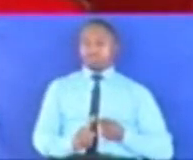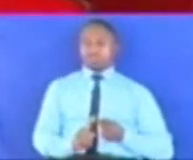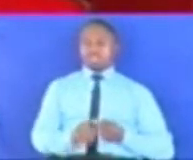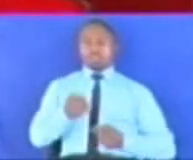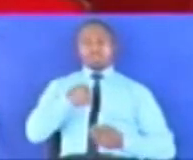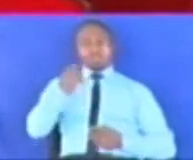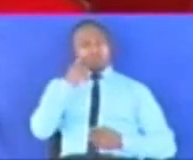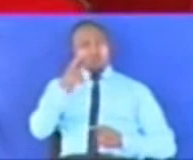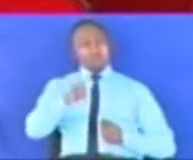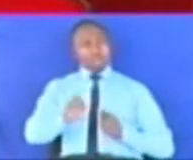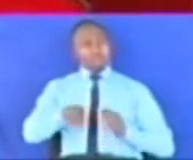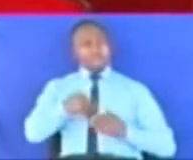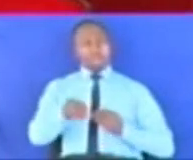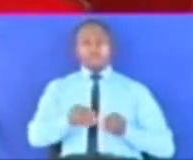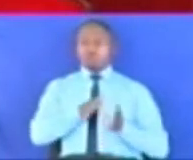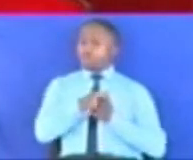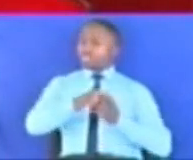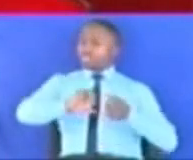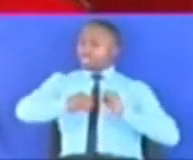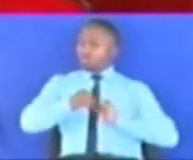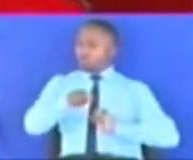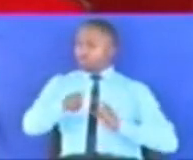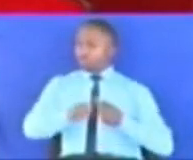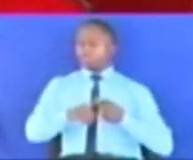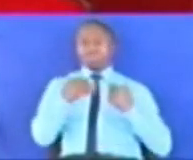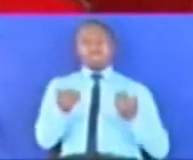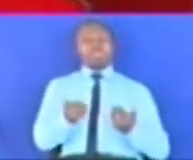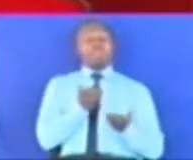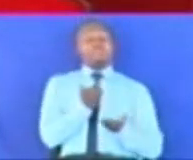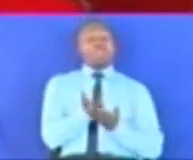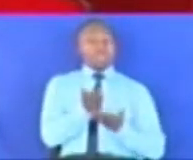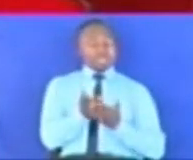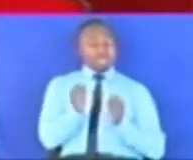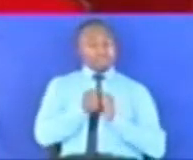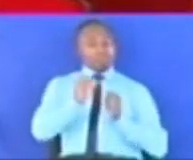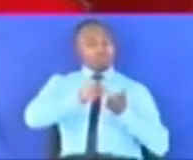nimeona baada ya kutoa changamoto hiyo, lakini niseme nini kifanyike.